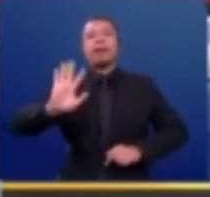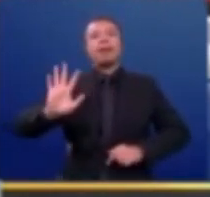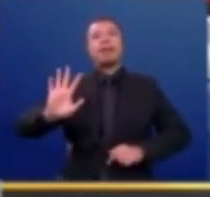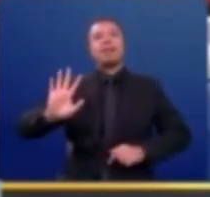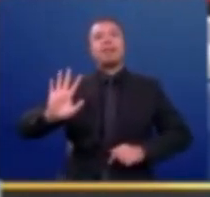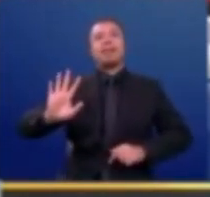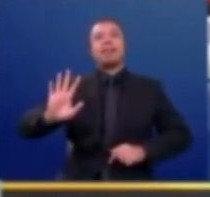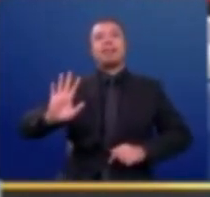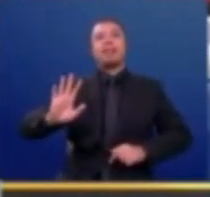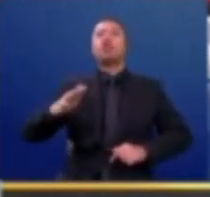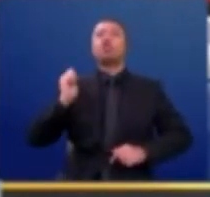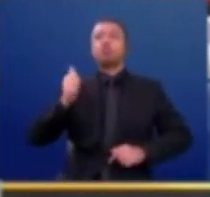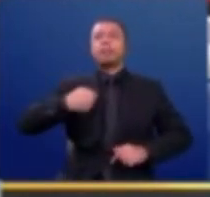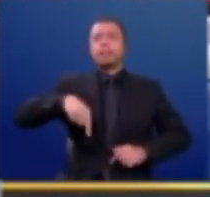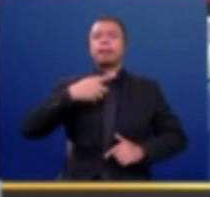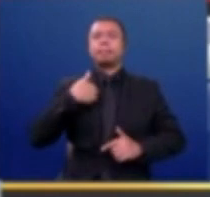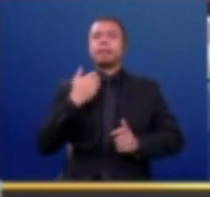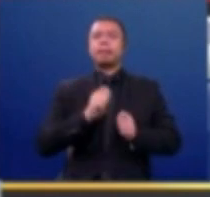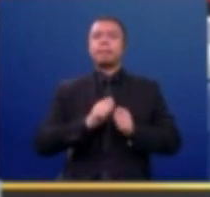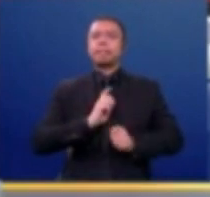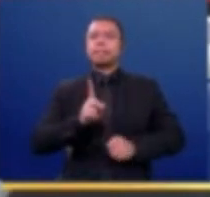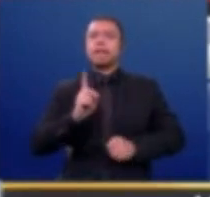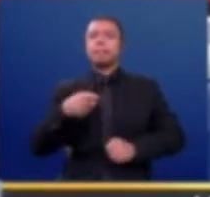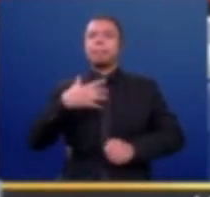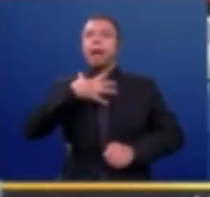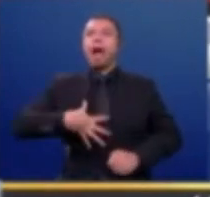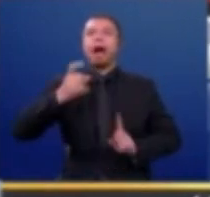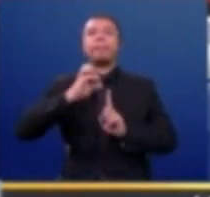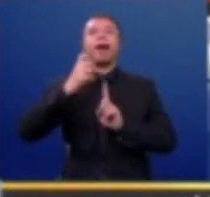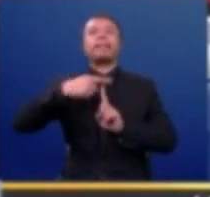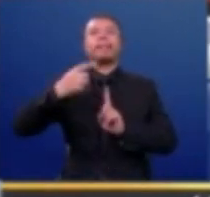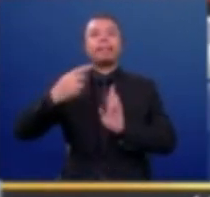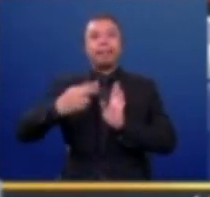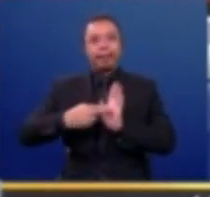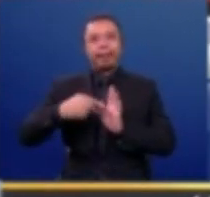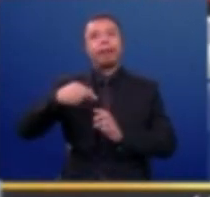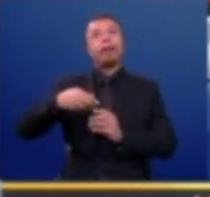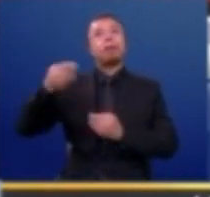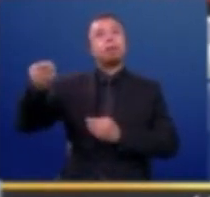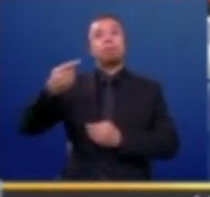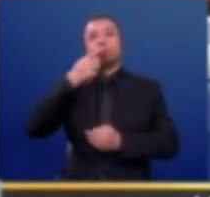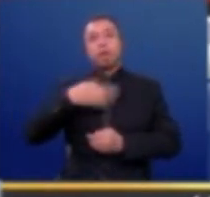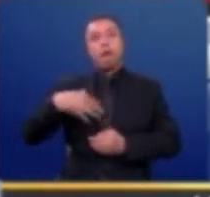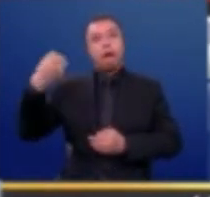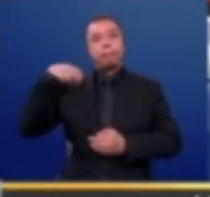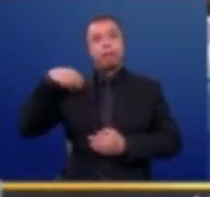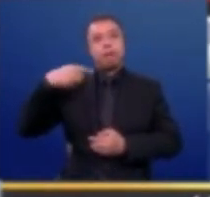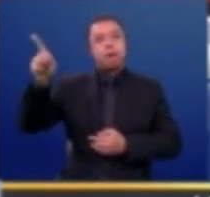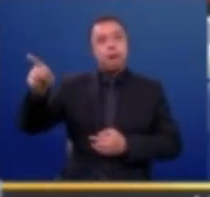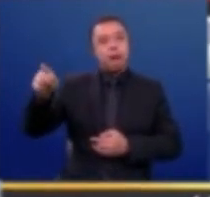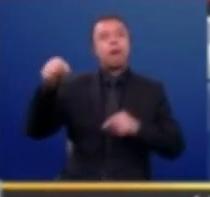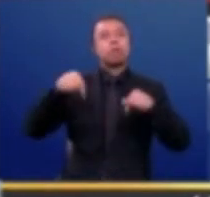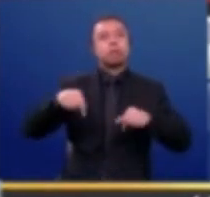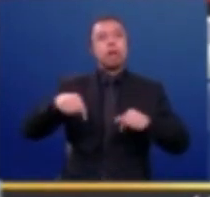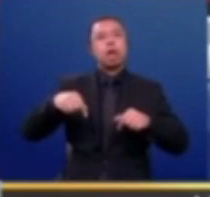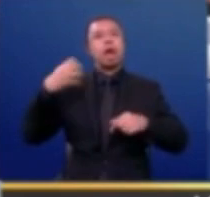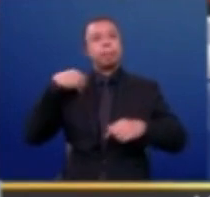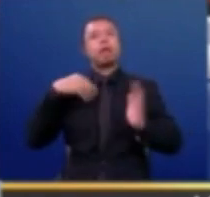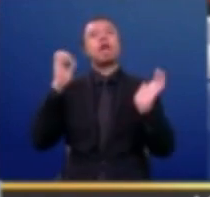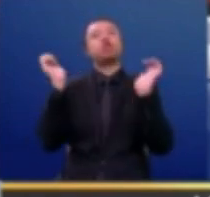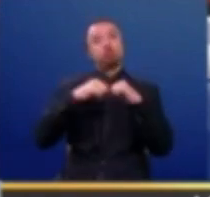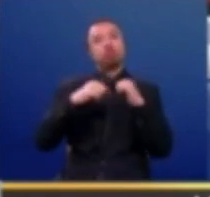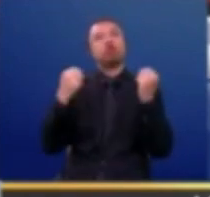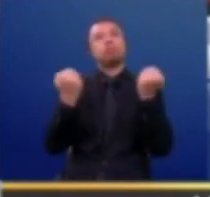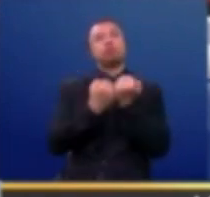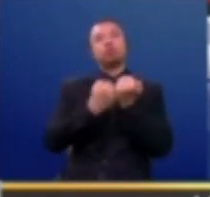yang memiliki hak paten vaksin tersebut. Nah, ini sedang digodok di Badan Perdagangan Dunia dan akhirnya Amerika Serikat setuju